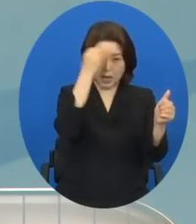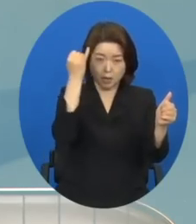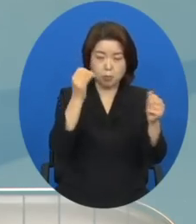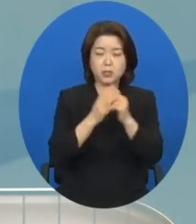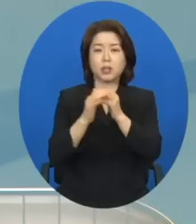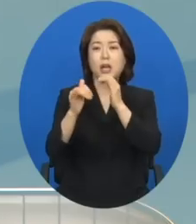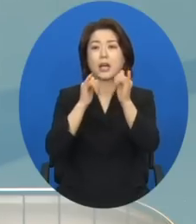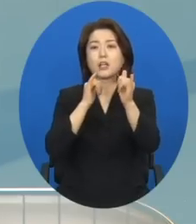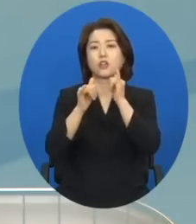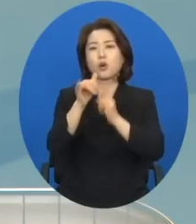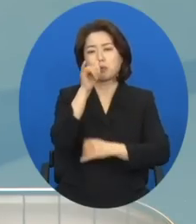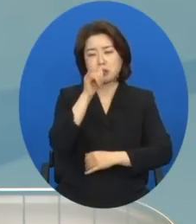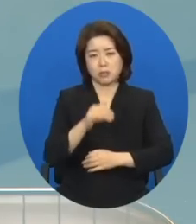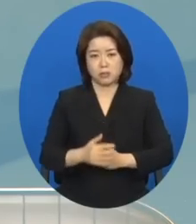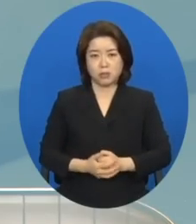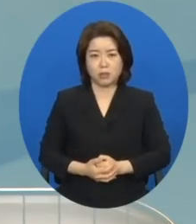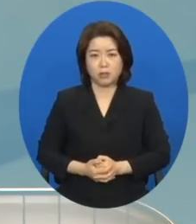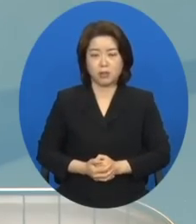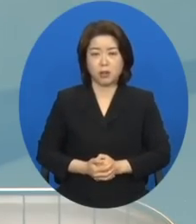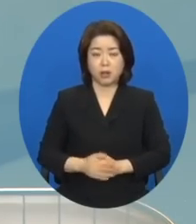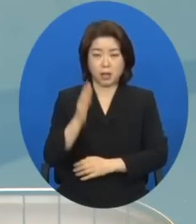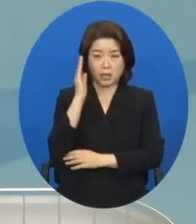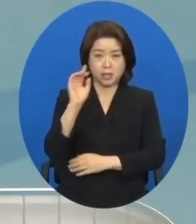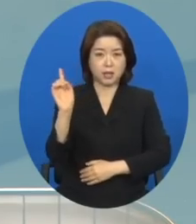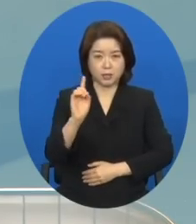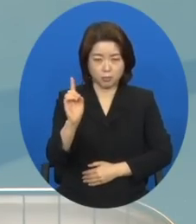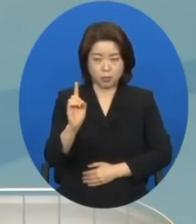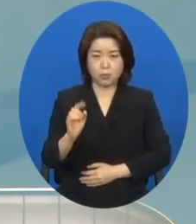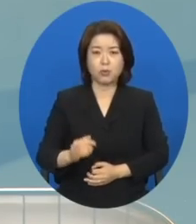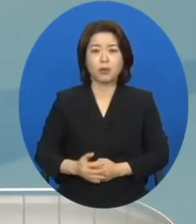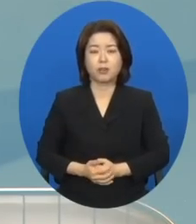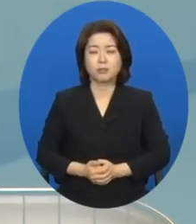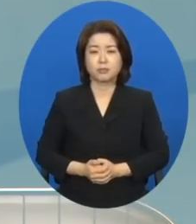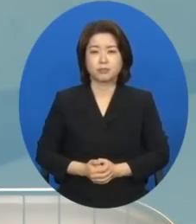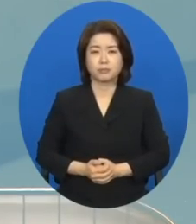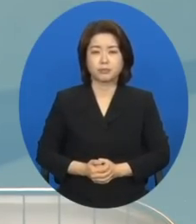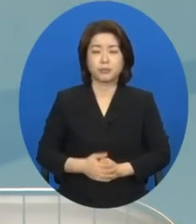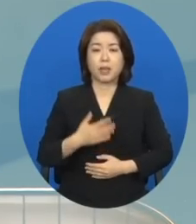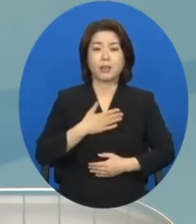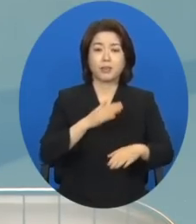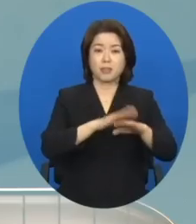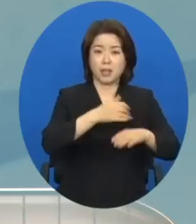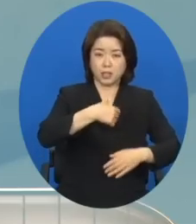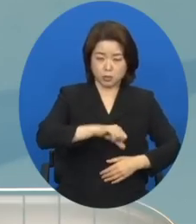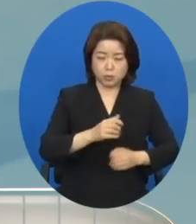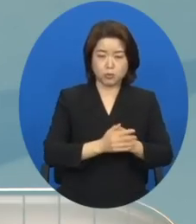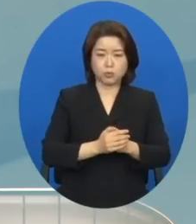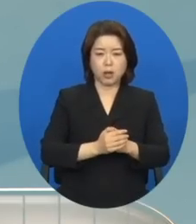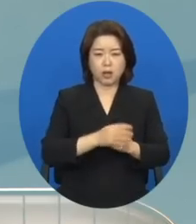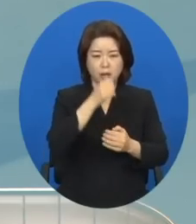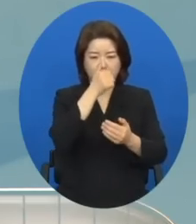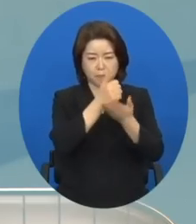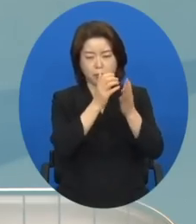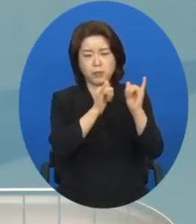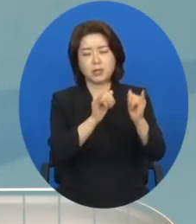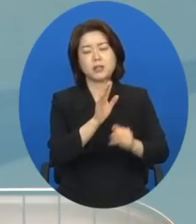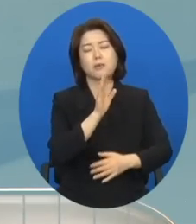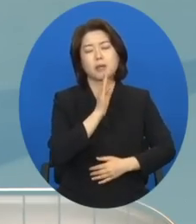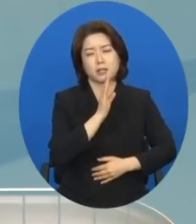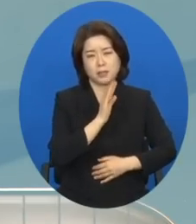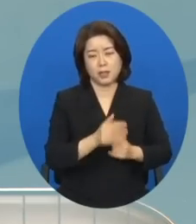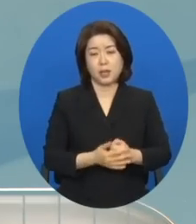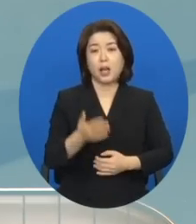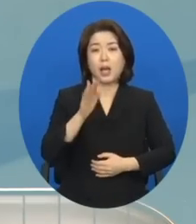인터뷰를 하는 거예요. 이런 얘기를 합니다. 내 손주가 범죄자인 것은 맞습니다.